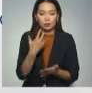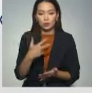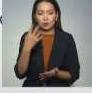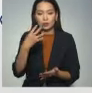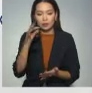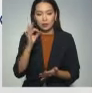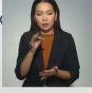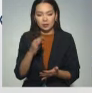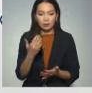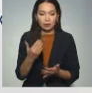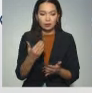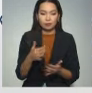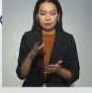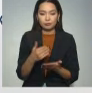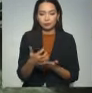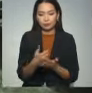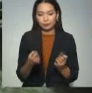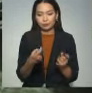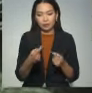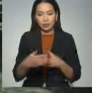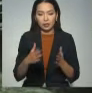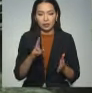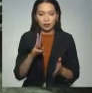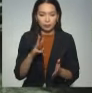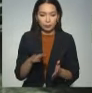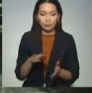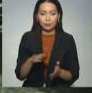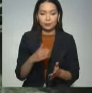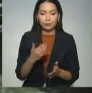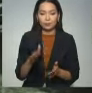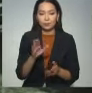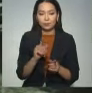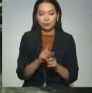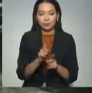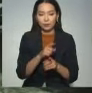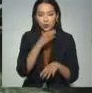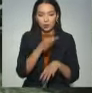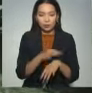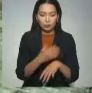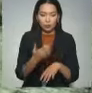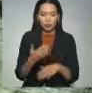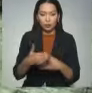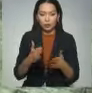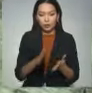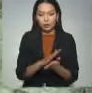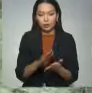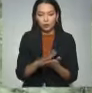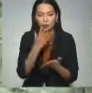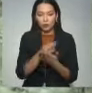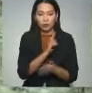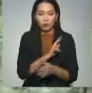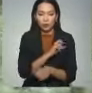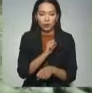30-40 текше метр қатты қалдық шығарылады. Қала тазалығына енді екі компания жауап береді. Көкше тазалық ұйымы өз жұмысын